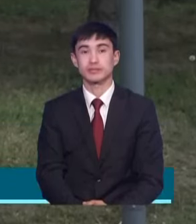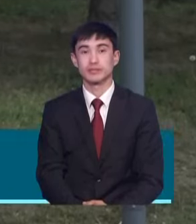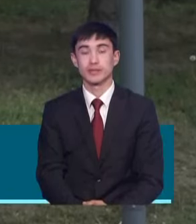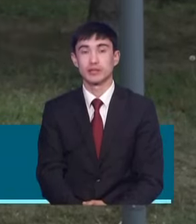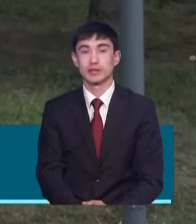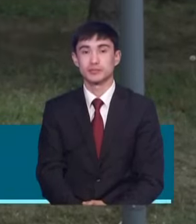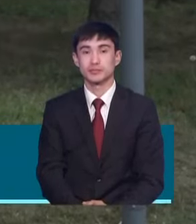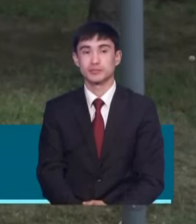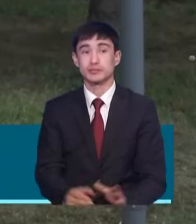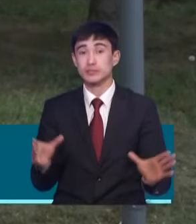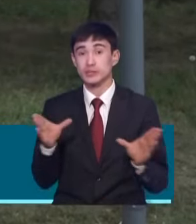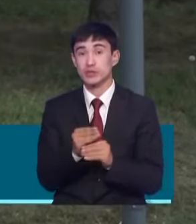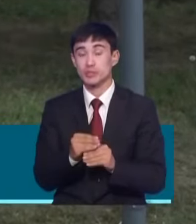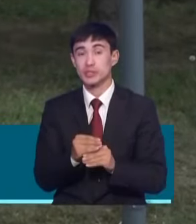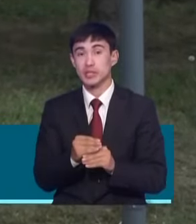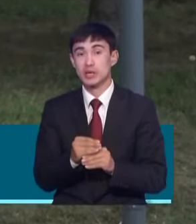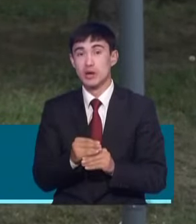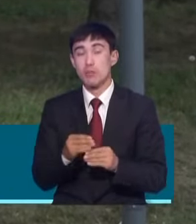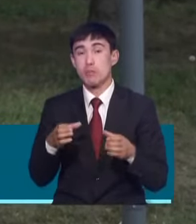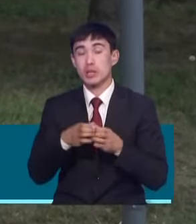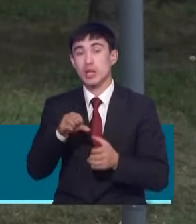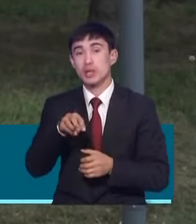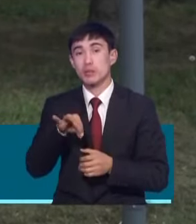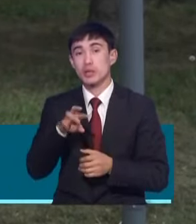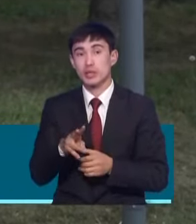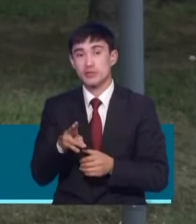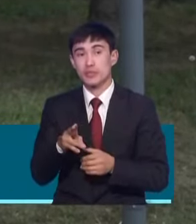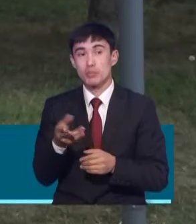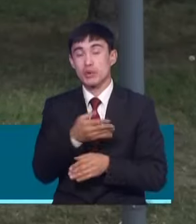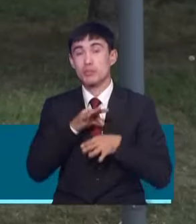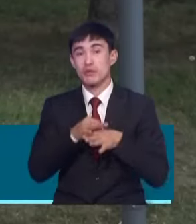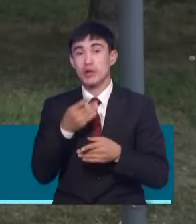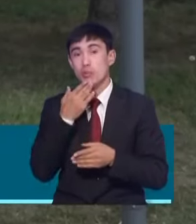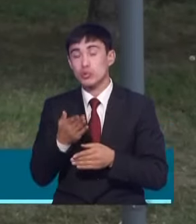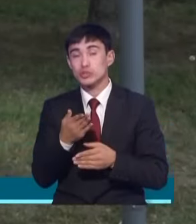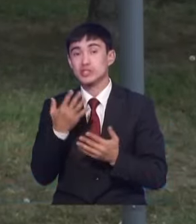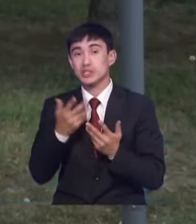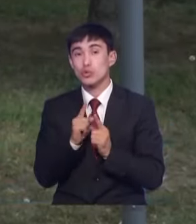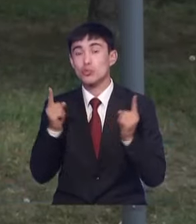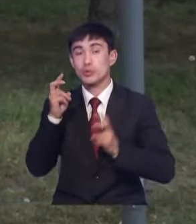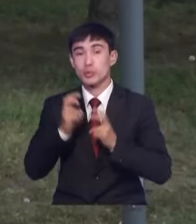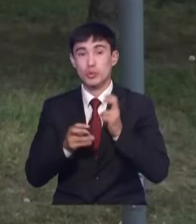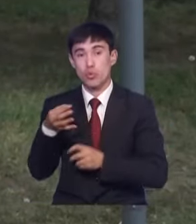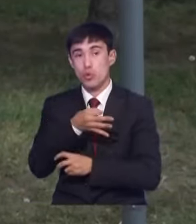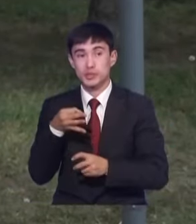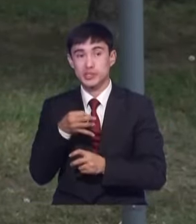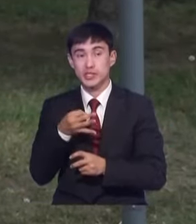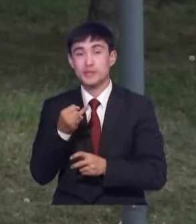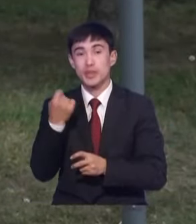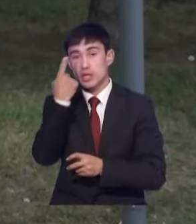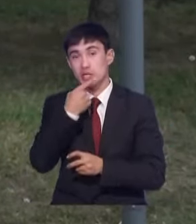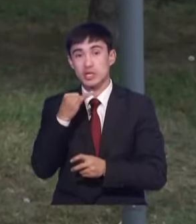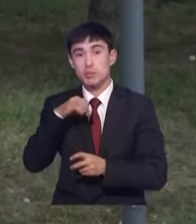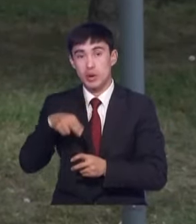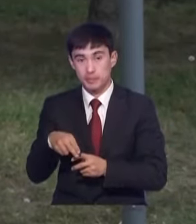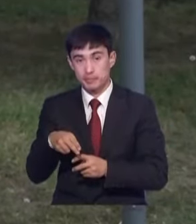реформе совместно с представителями палаты предпринимателей акен мы провели опрос среди крупных предприятий области и индивидуальных